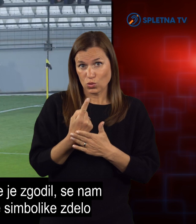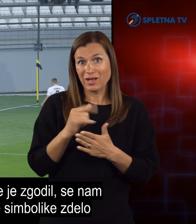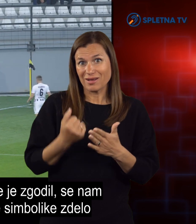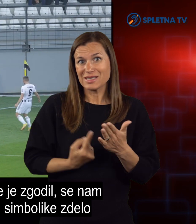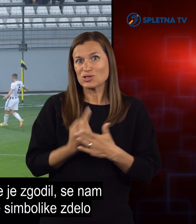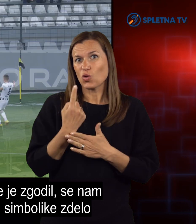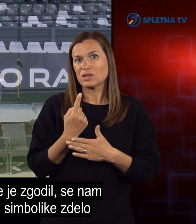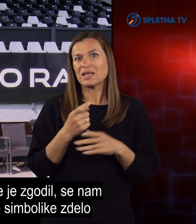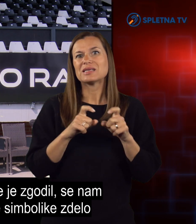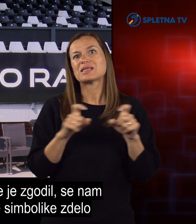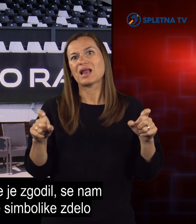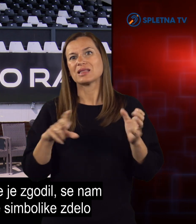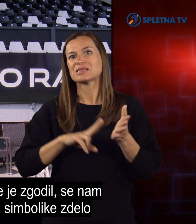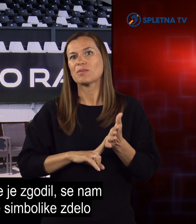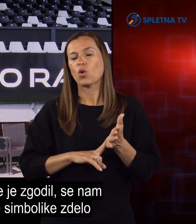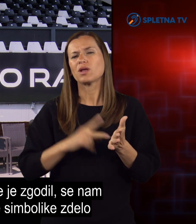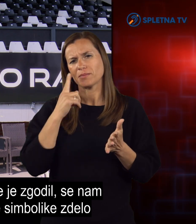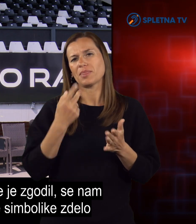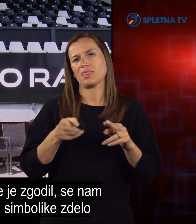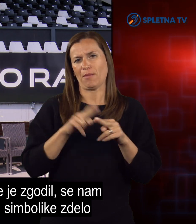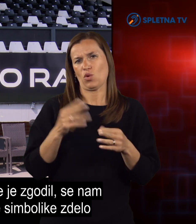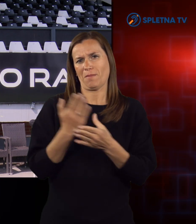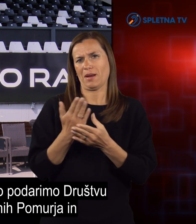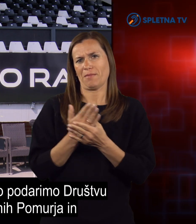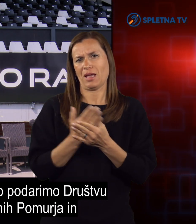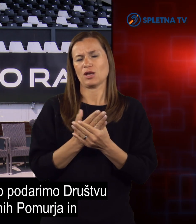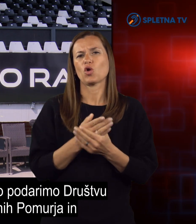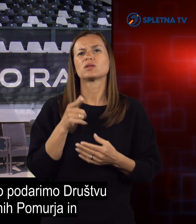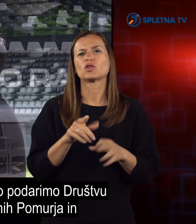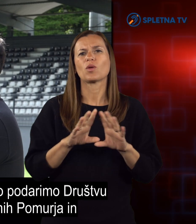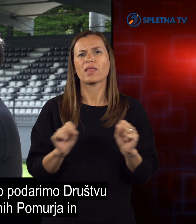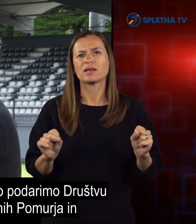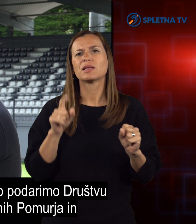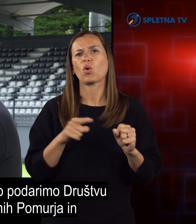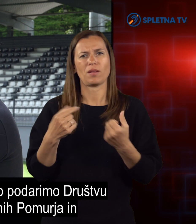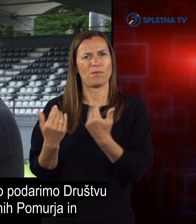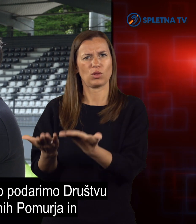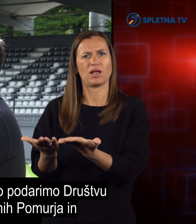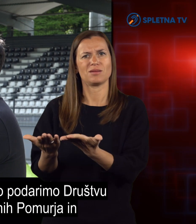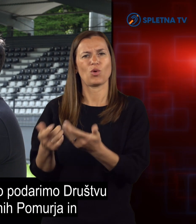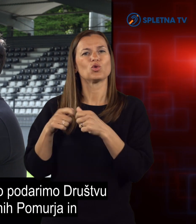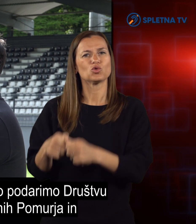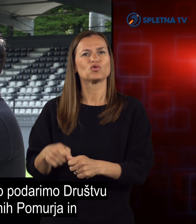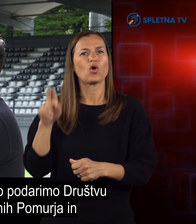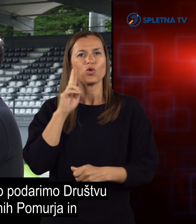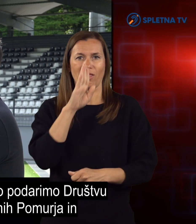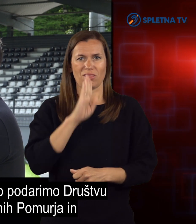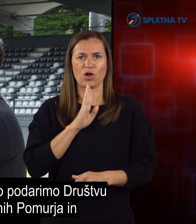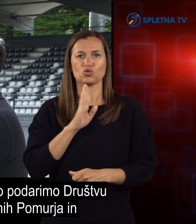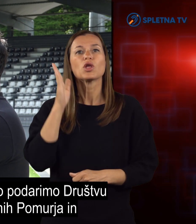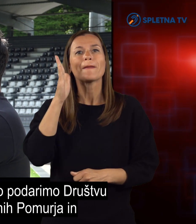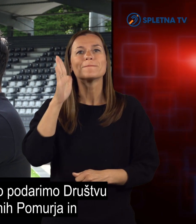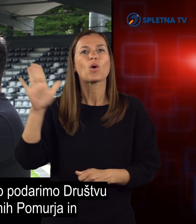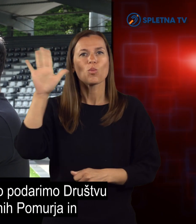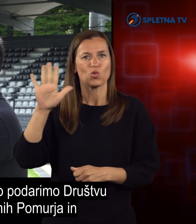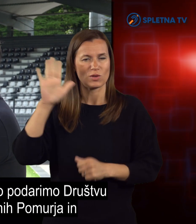je zgodil, se nam je tudi zaradi same simbolike zdelo najbolj primerno, da to storimo, da to podarimo Društvu